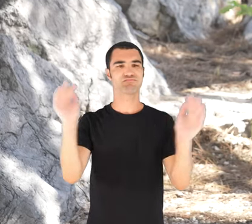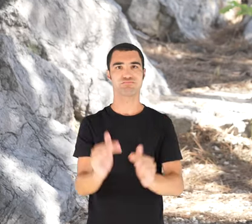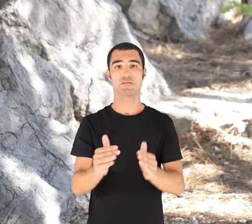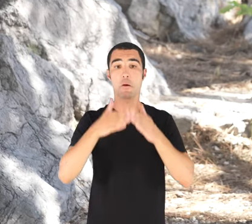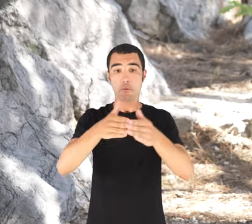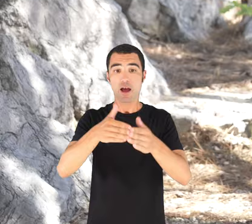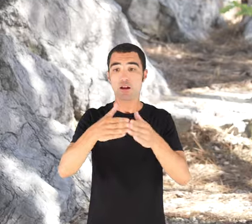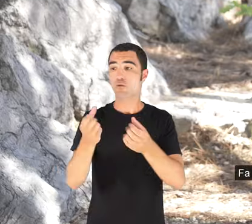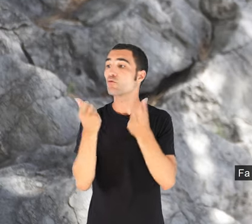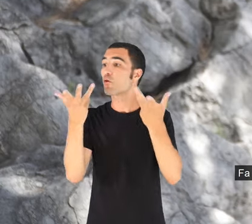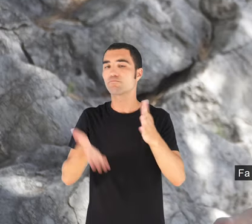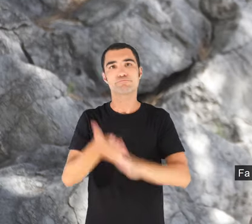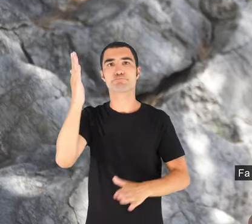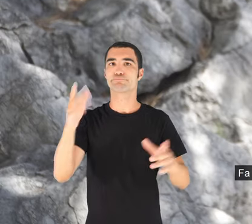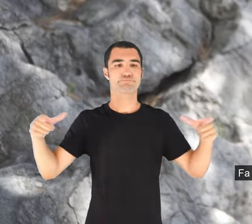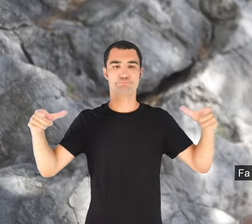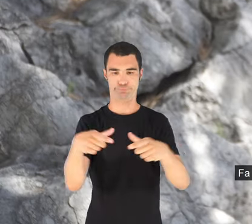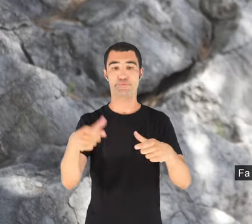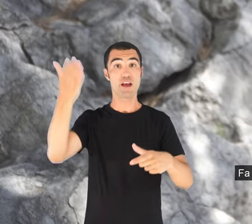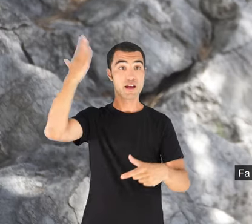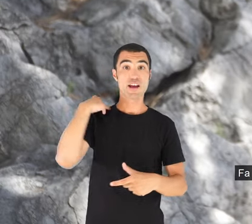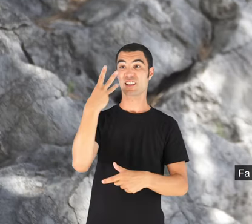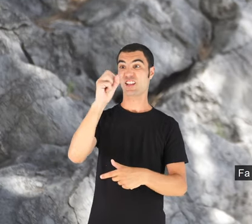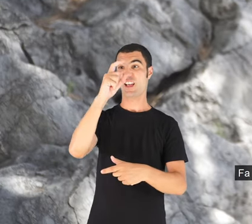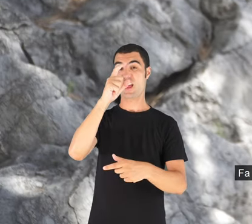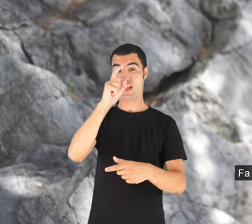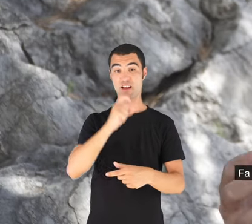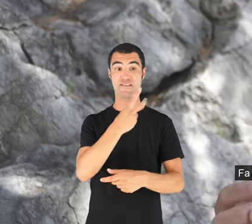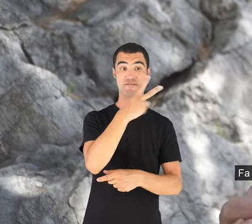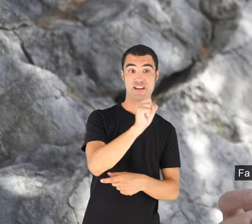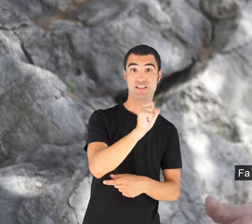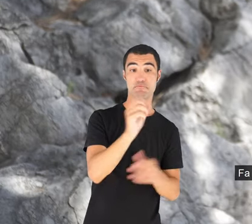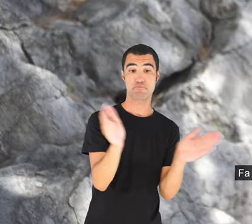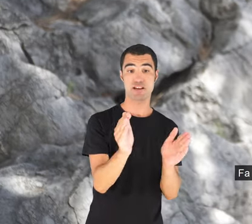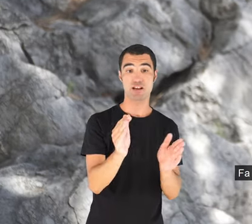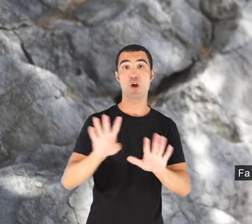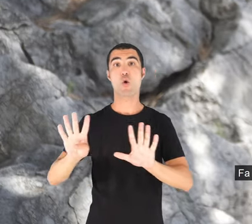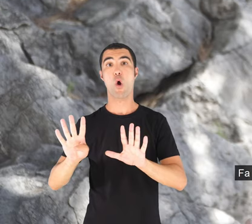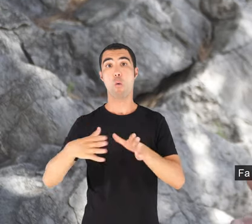número de barques. Fa 30 anys hi havia 20 barques de pesca petites i 9 de bou,